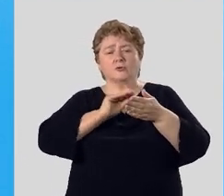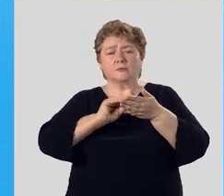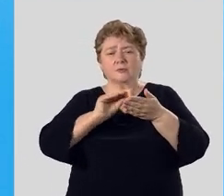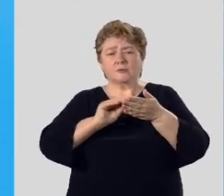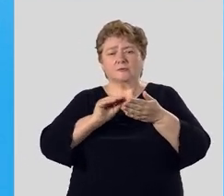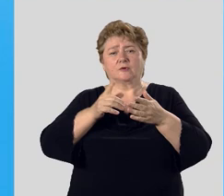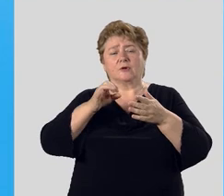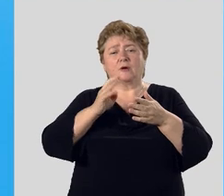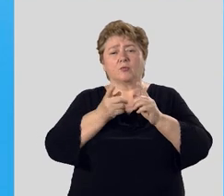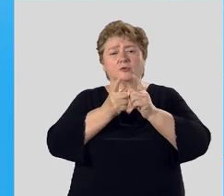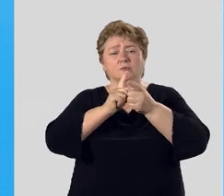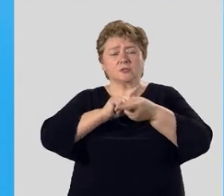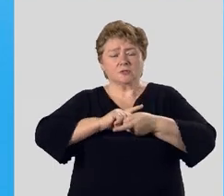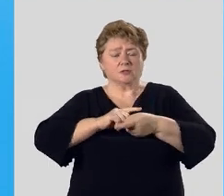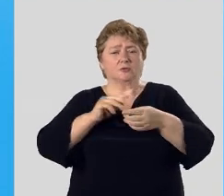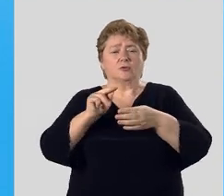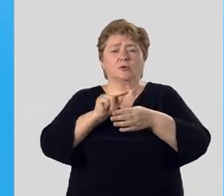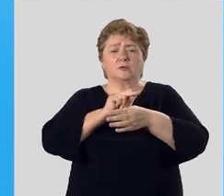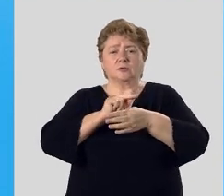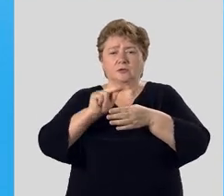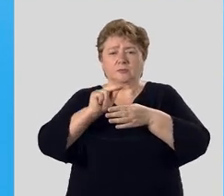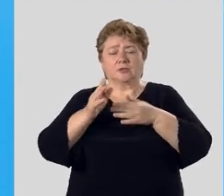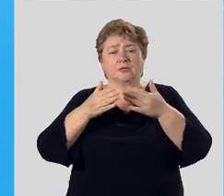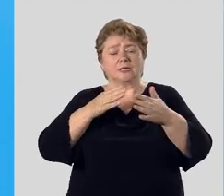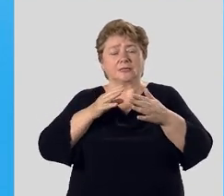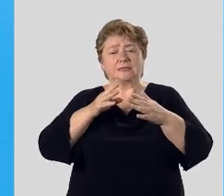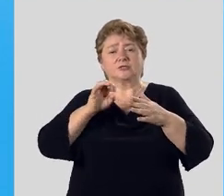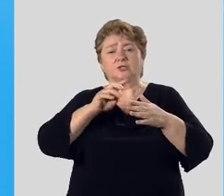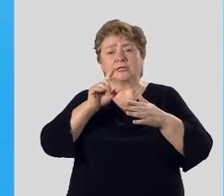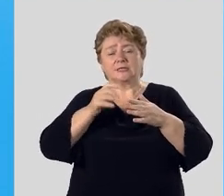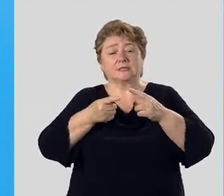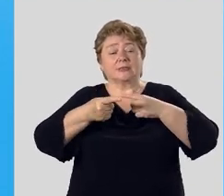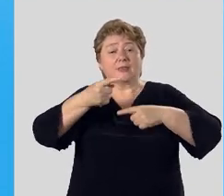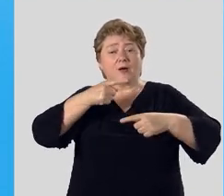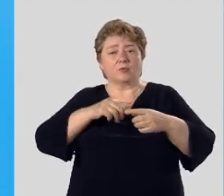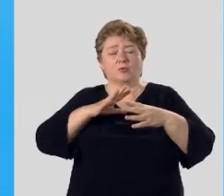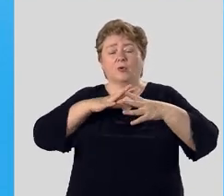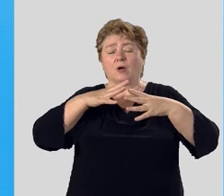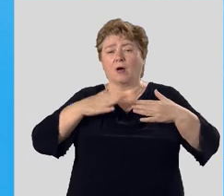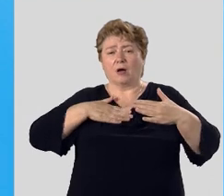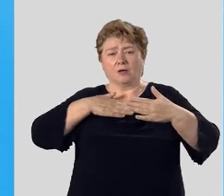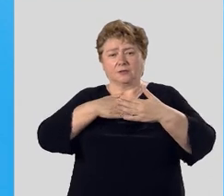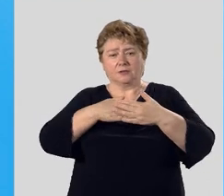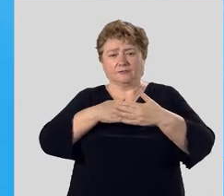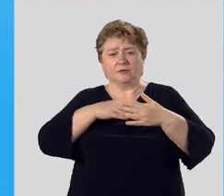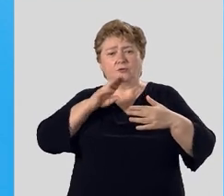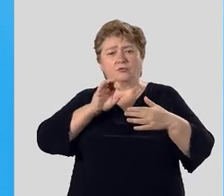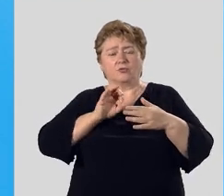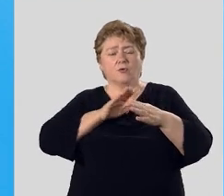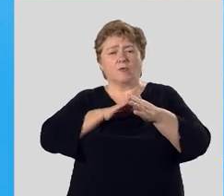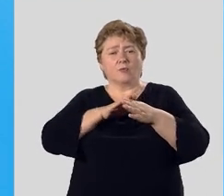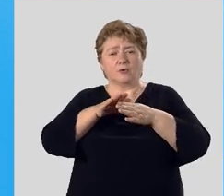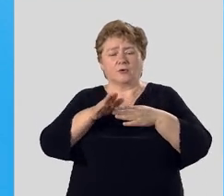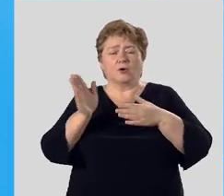прописывают гормонозаместительную терапию. Если железы, наоборот, слишком активны, то